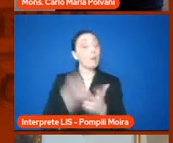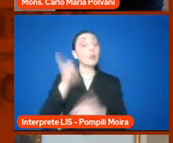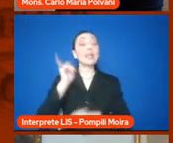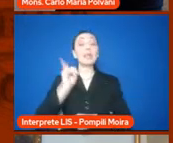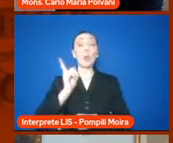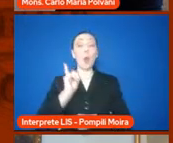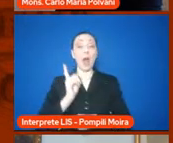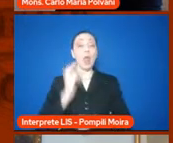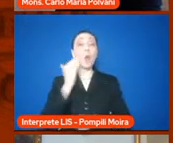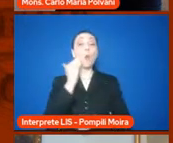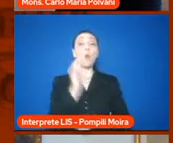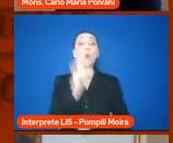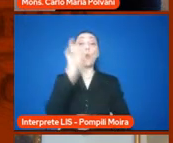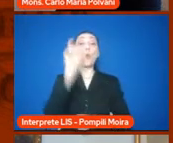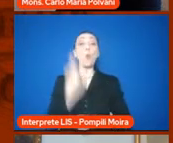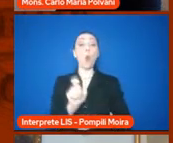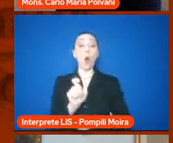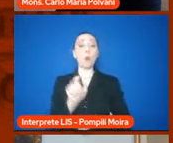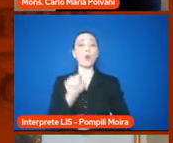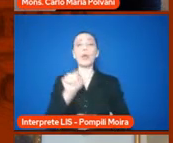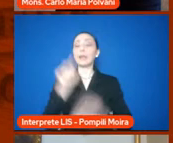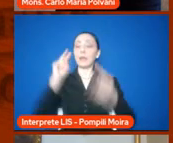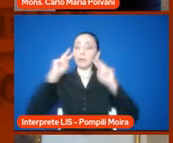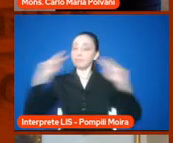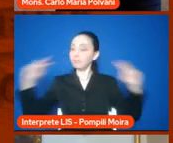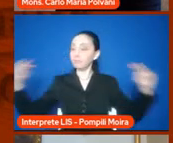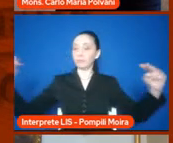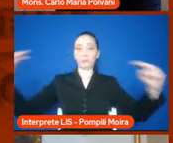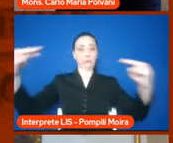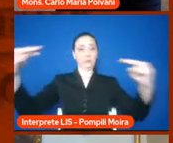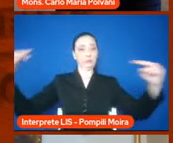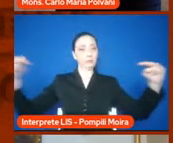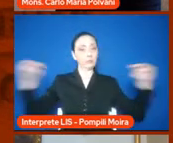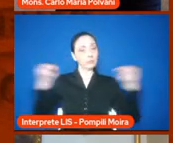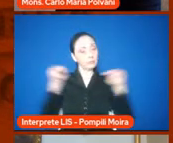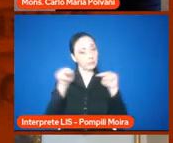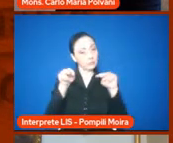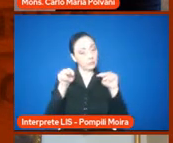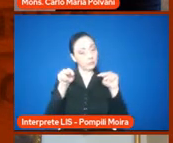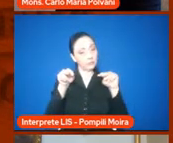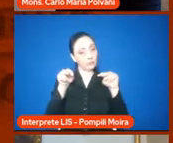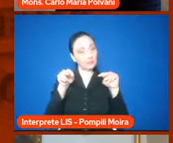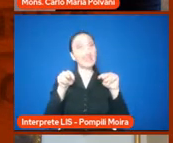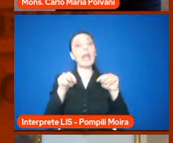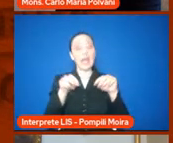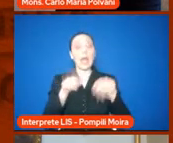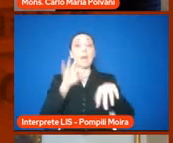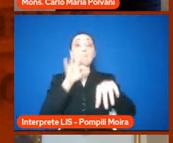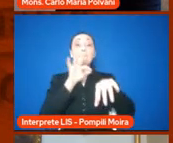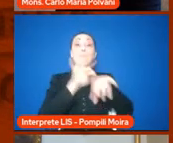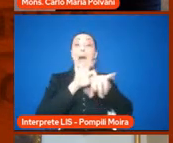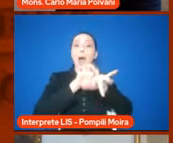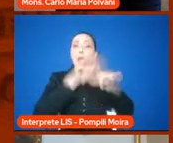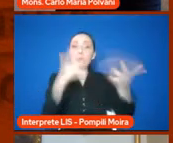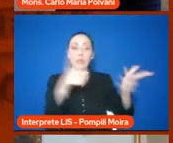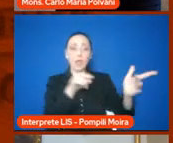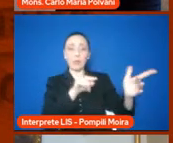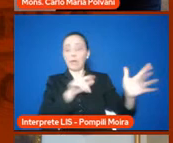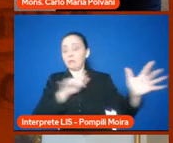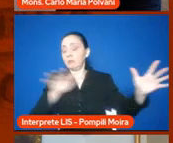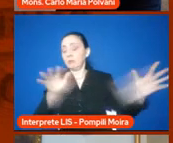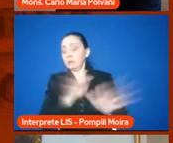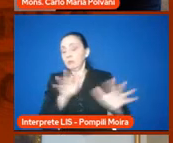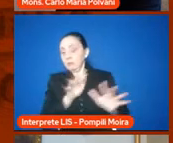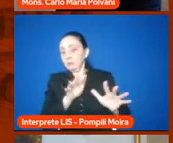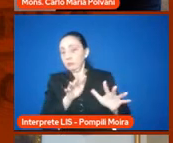che questa esperienza drammatica che stiamo vivendo di questa pandemia, al di là di tutti i sacrifici